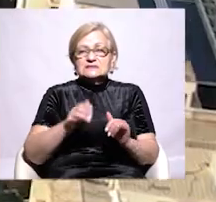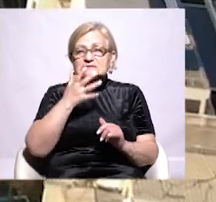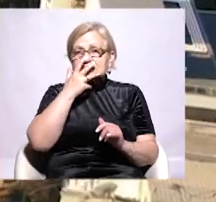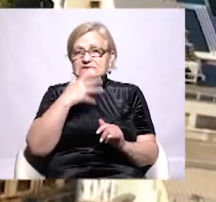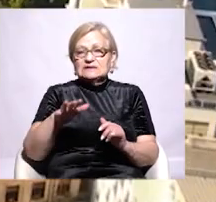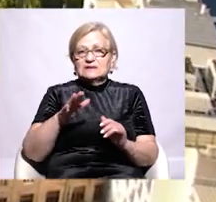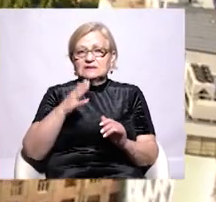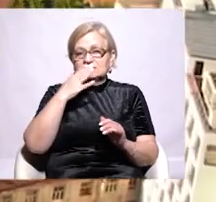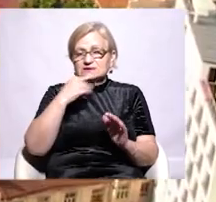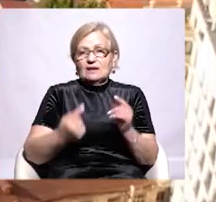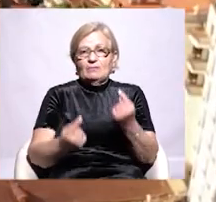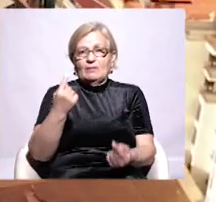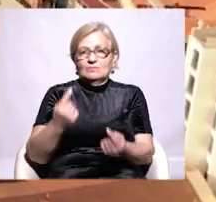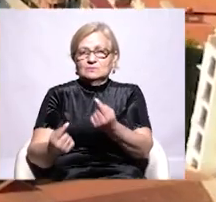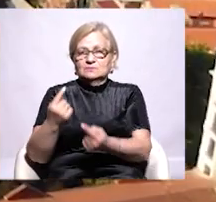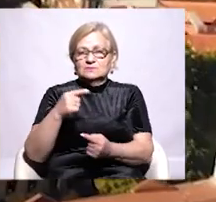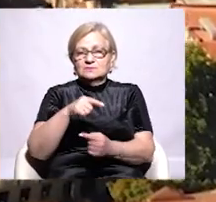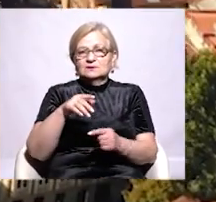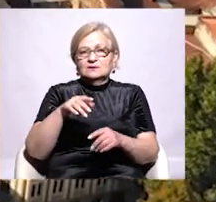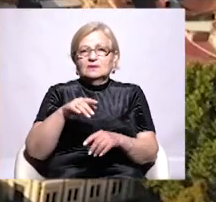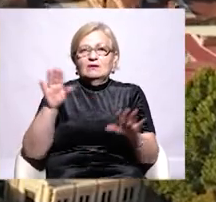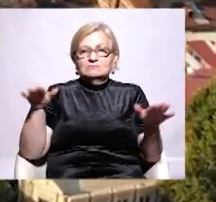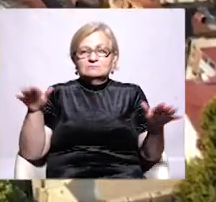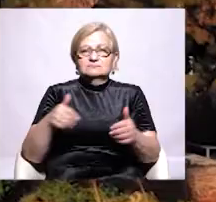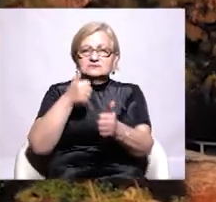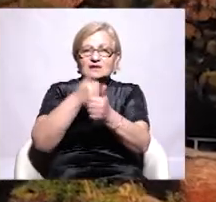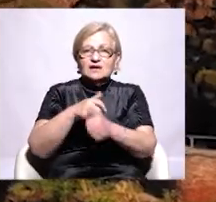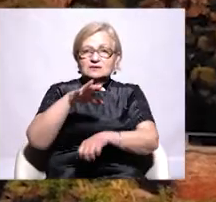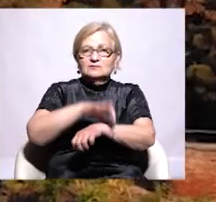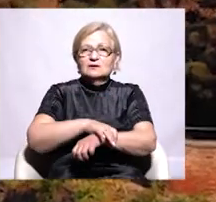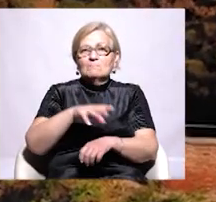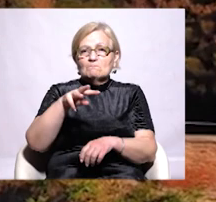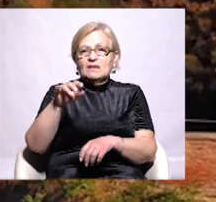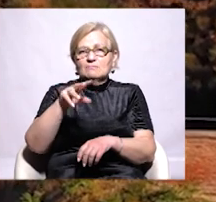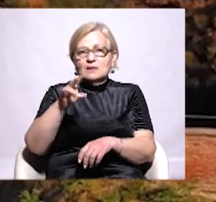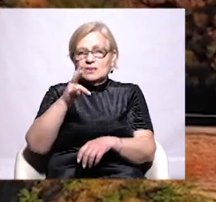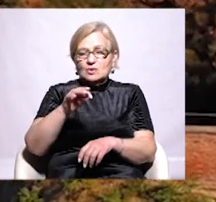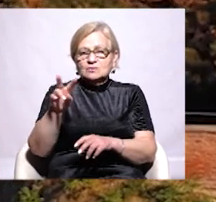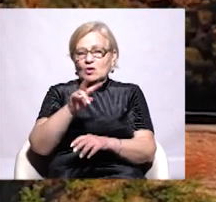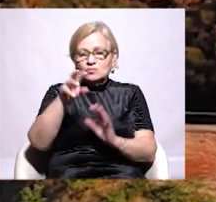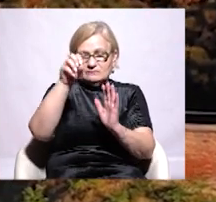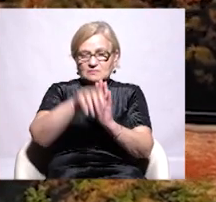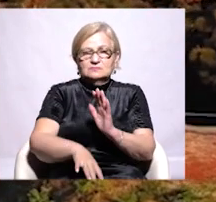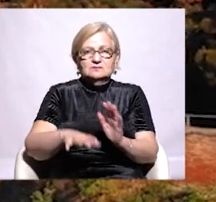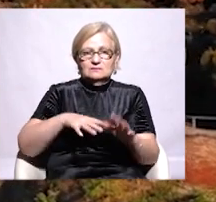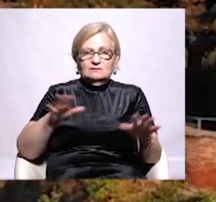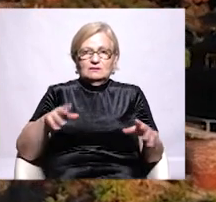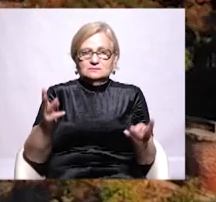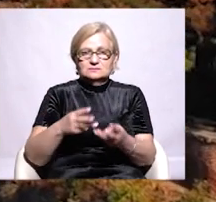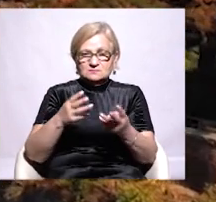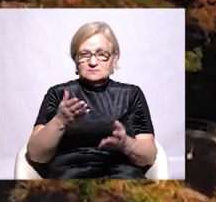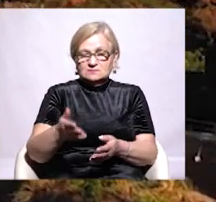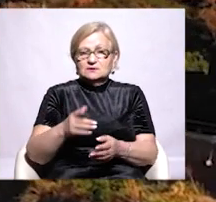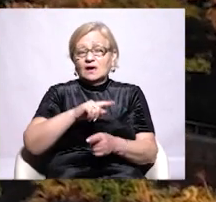ცხელი წყლები ამოდიოდა. Man ხოხობს დაადევნა მიმინო და ნახა, რომ ორივე შიგ იყო ჩაფუფქული. Და ამის შემდეგ